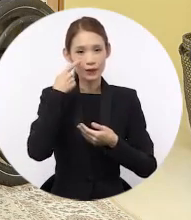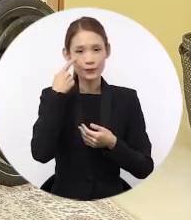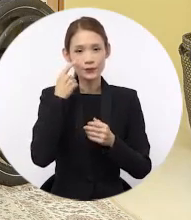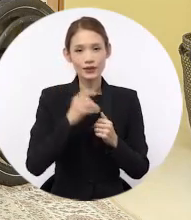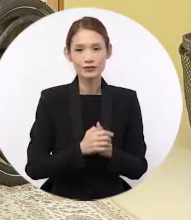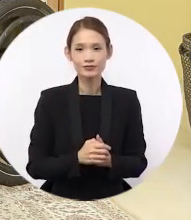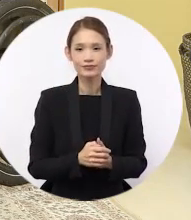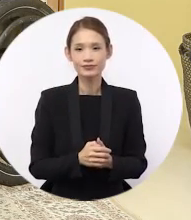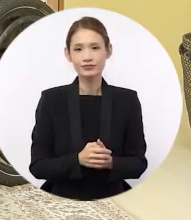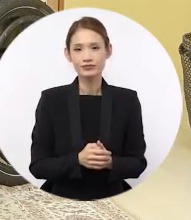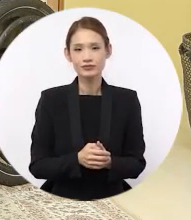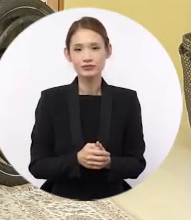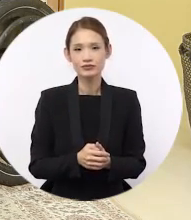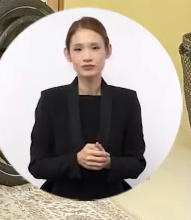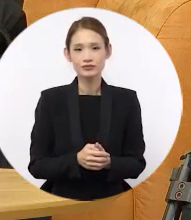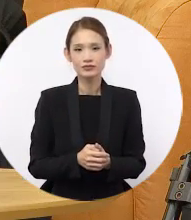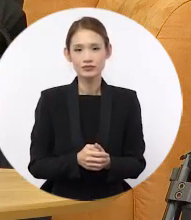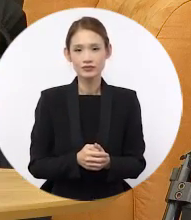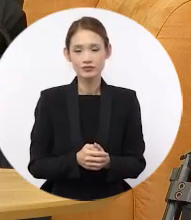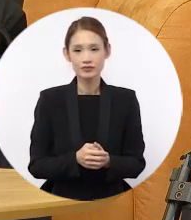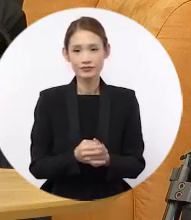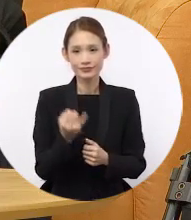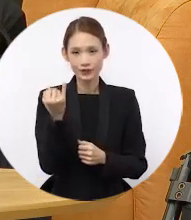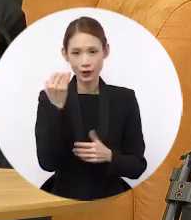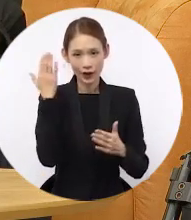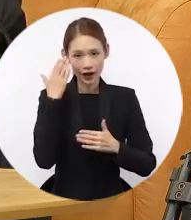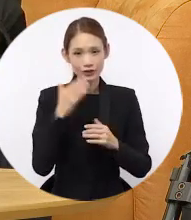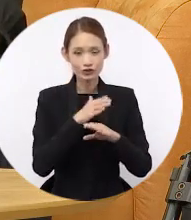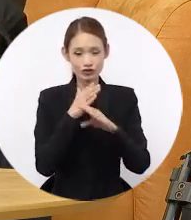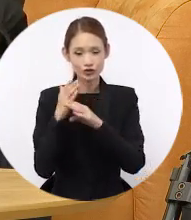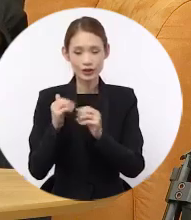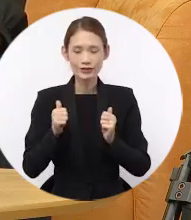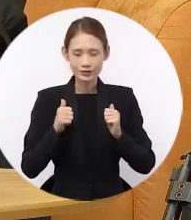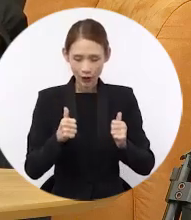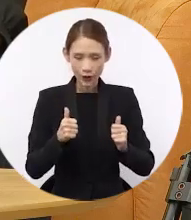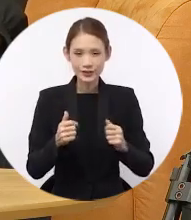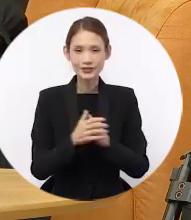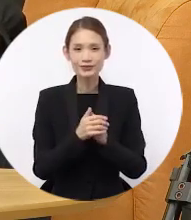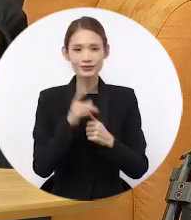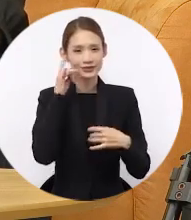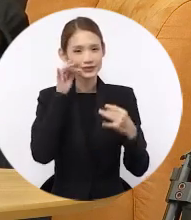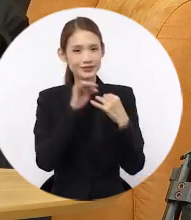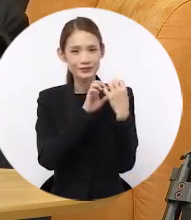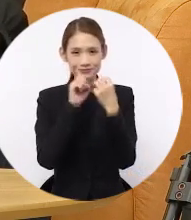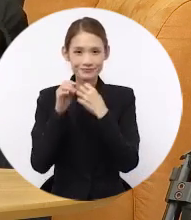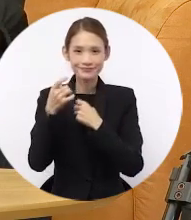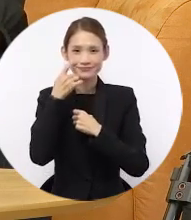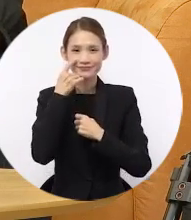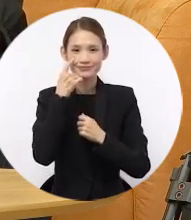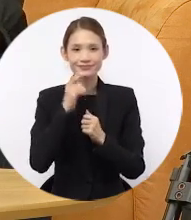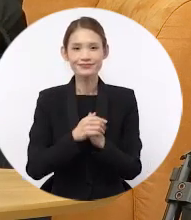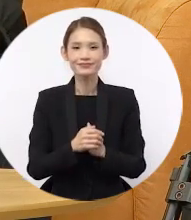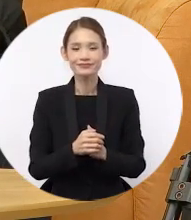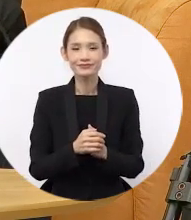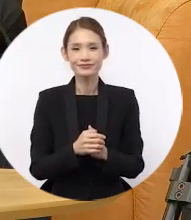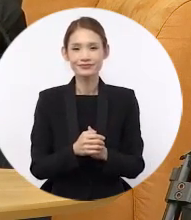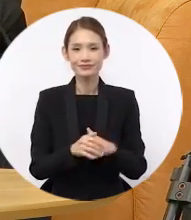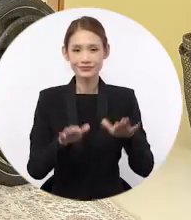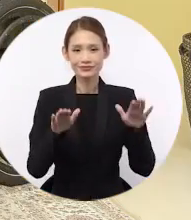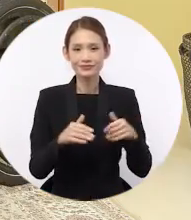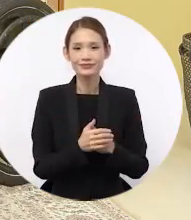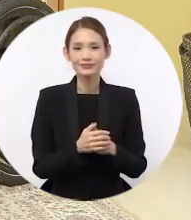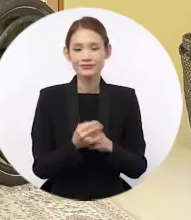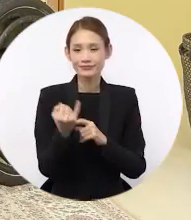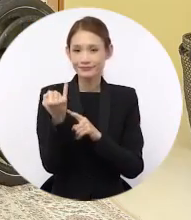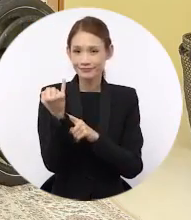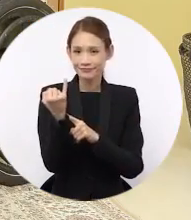한번 보도록 하겠습니다. 이렇게 됐는데 우리 예원 학생도 아까 이어서 또 중간중간 열심히 본인 의사 얘기를 해주시면 되겠습니다.